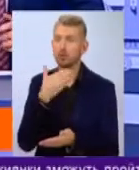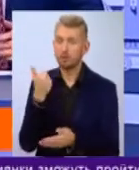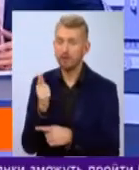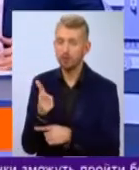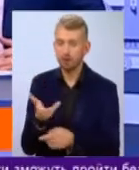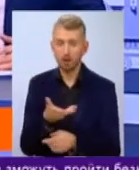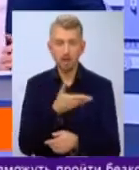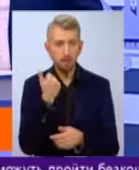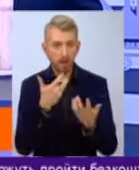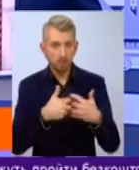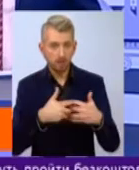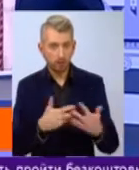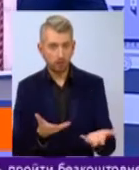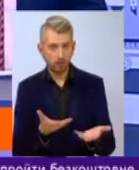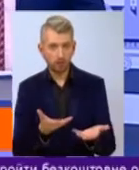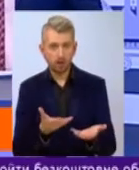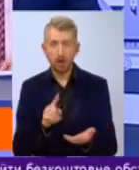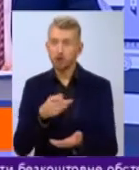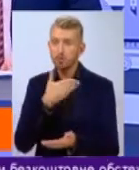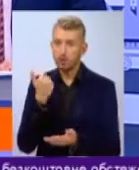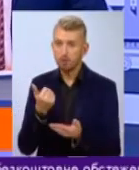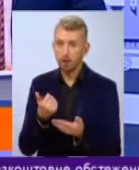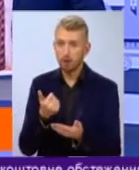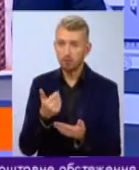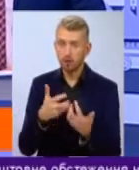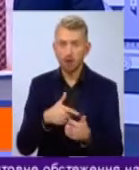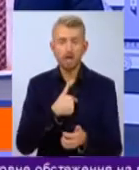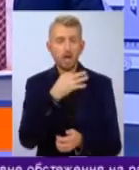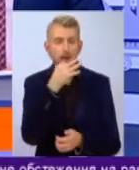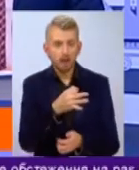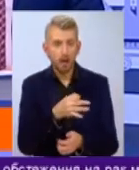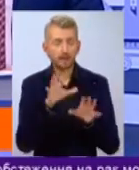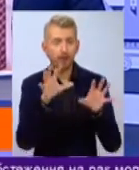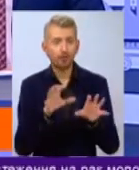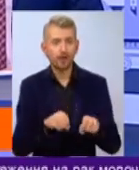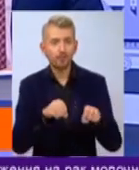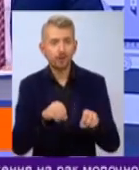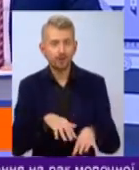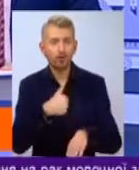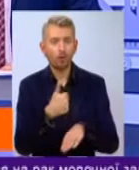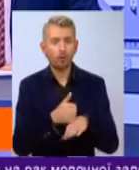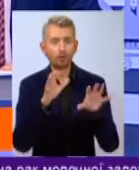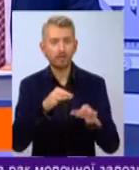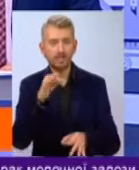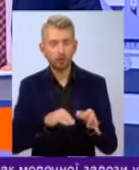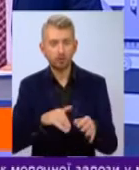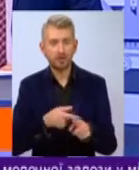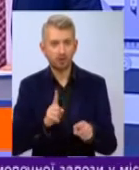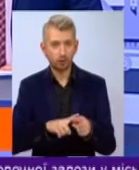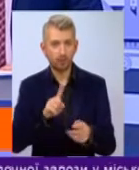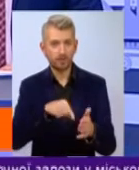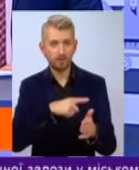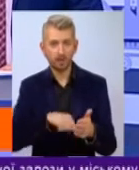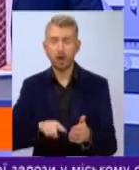Бо немає приборів ніде. Щойно було зазначено. А чому немає ніде приборів? Як я сказала, було законодавче рішення Конституційного суду, після чого відмінили... Чому